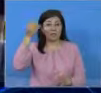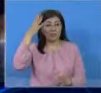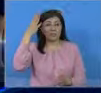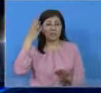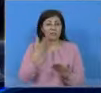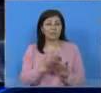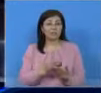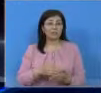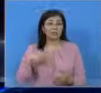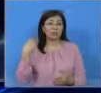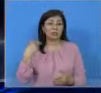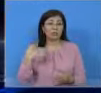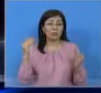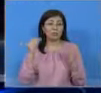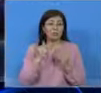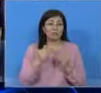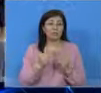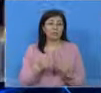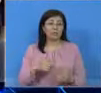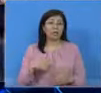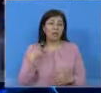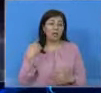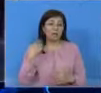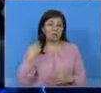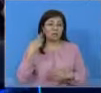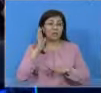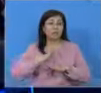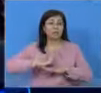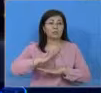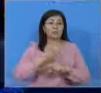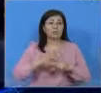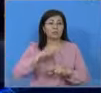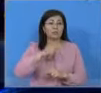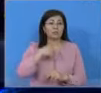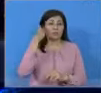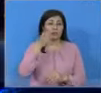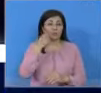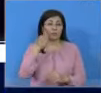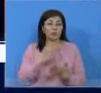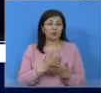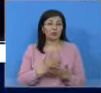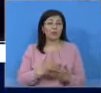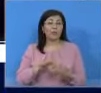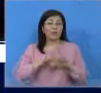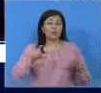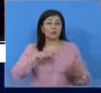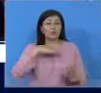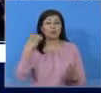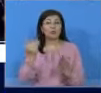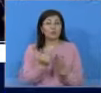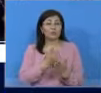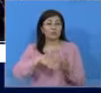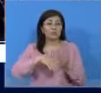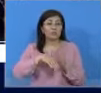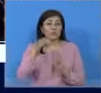грантов университетов ближнего и дальнего зарубежья. В этом году школа пришла с огромными достижениями. 11 учащихся